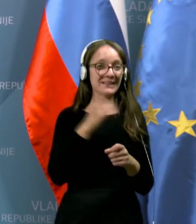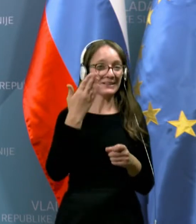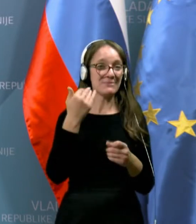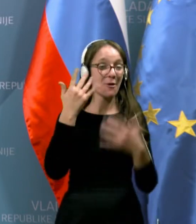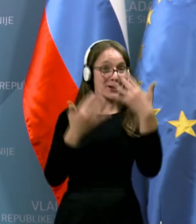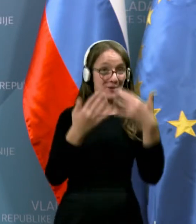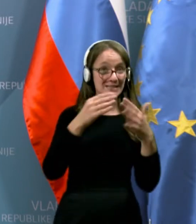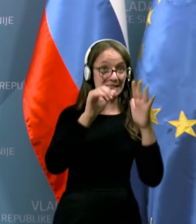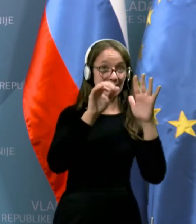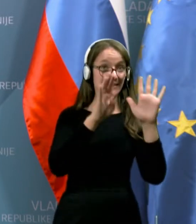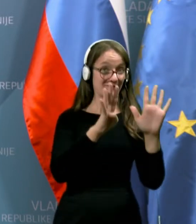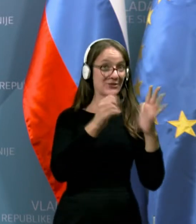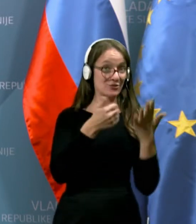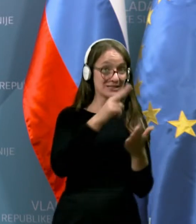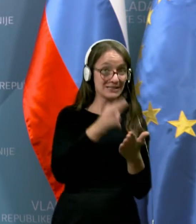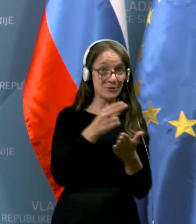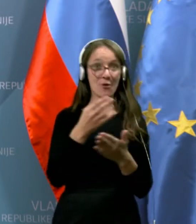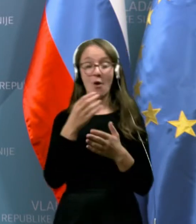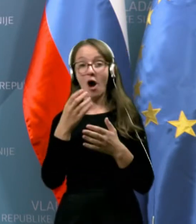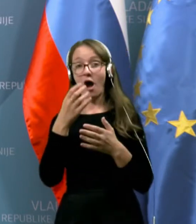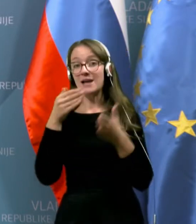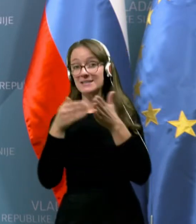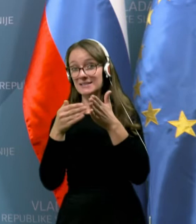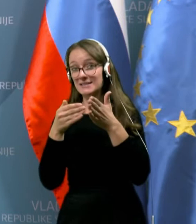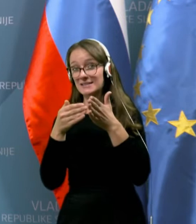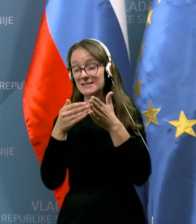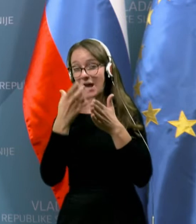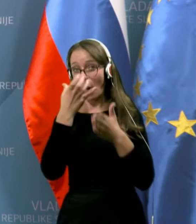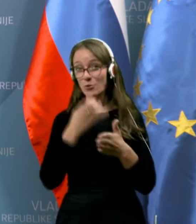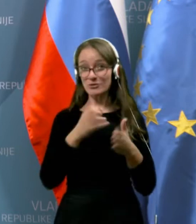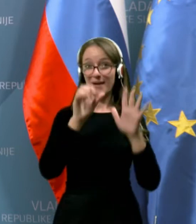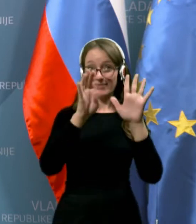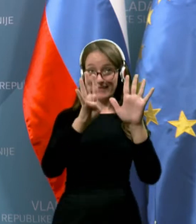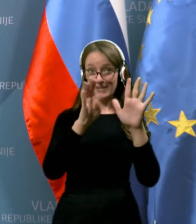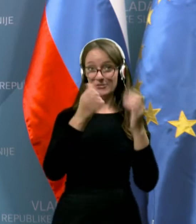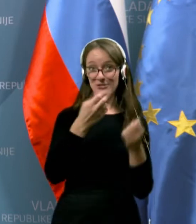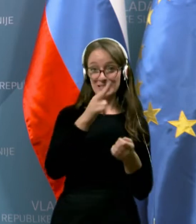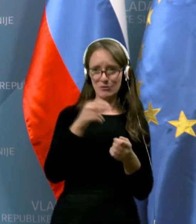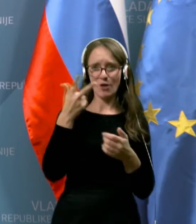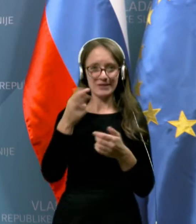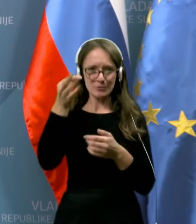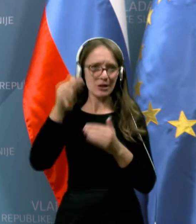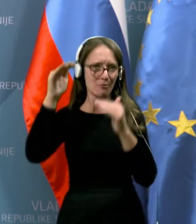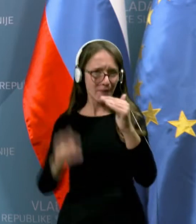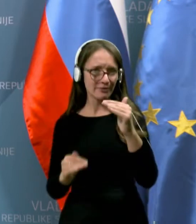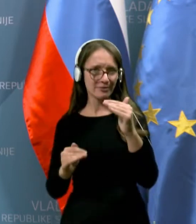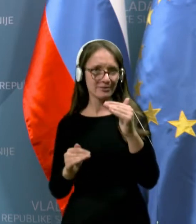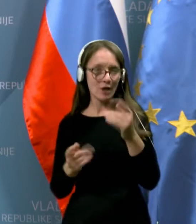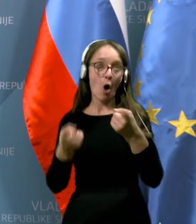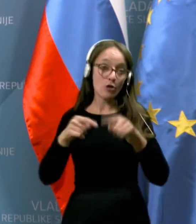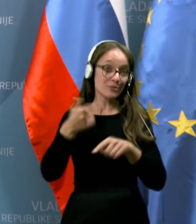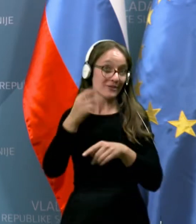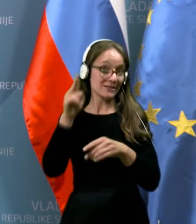69 evrov, v mesecu augustu pa 49 evrov, to je 30% manj, oziroma 20